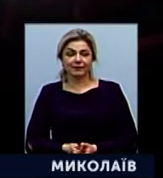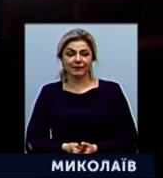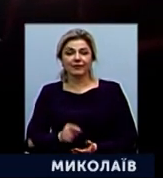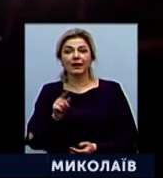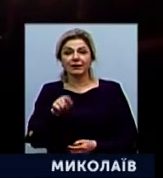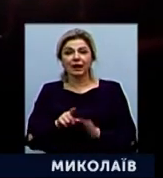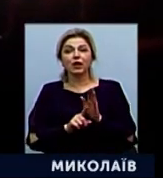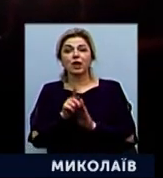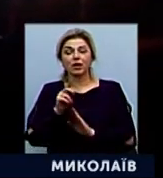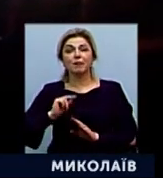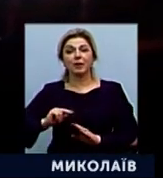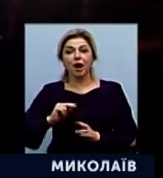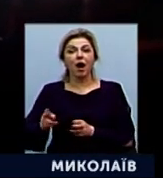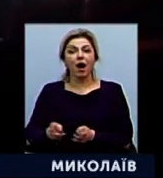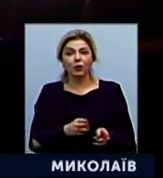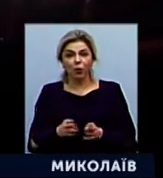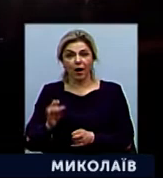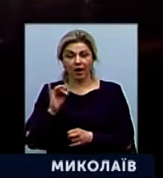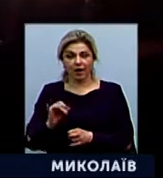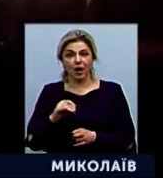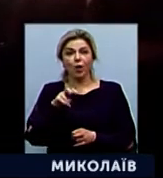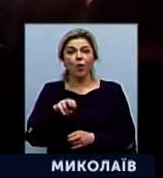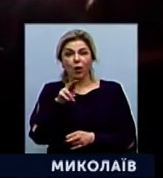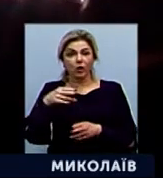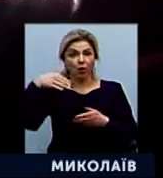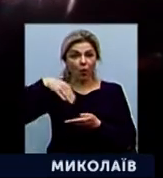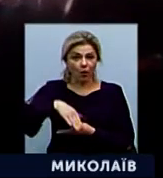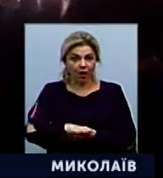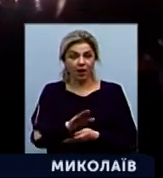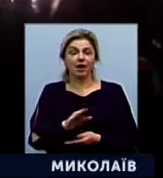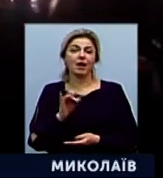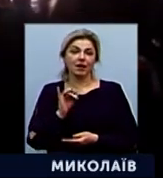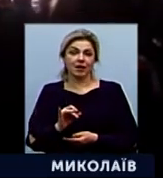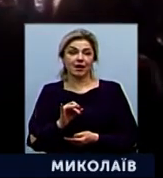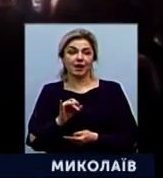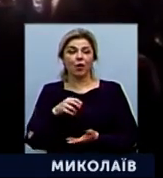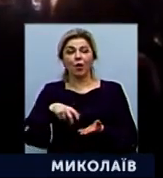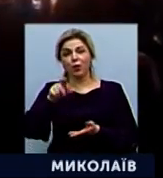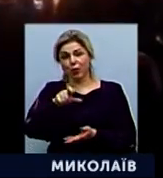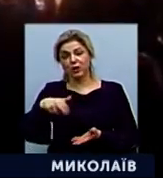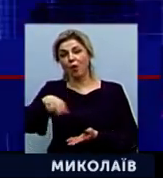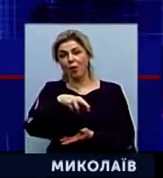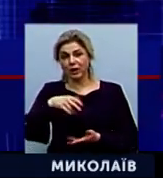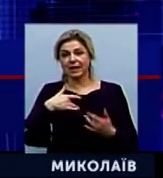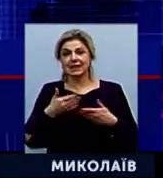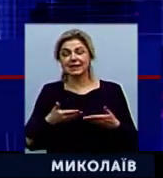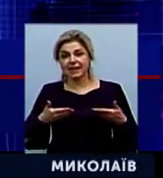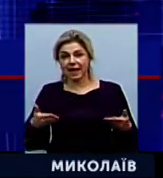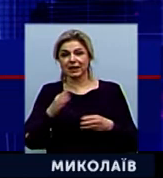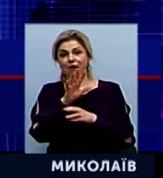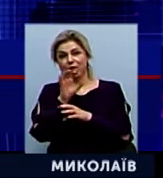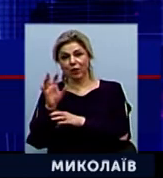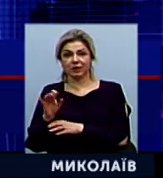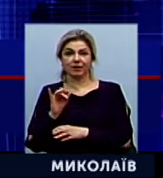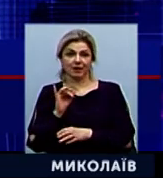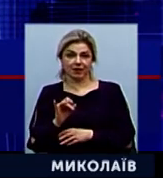почав працювати каток та крижана гірка. Присутні курсують між сценою, фотозонами та атракціонами. Свято